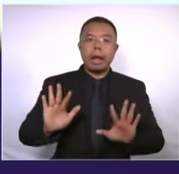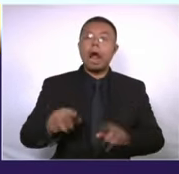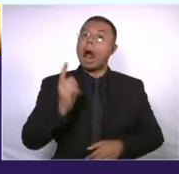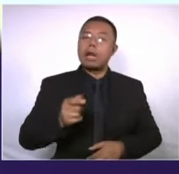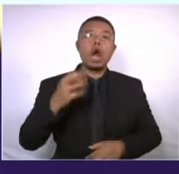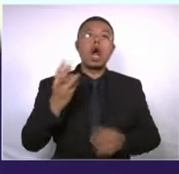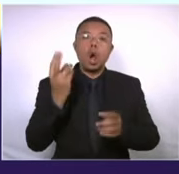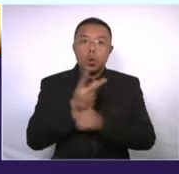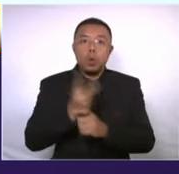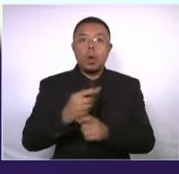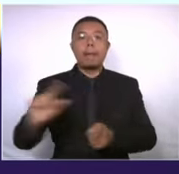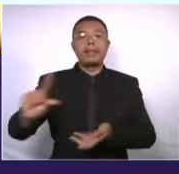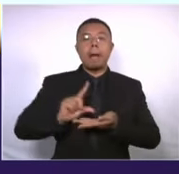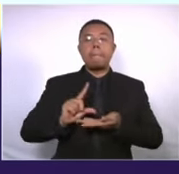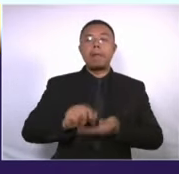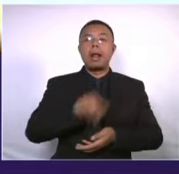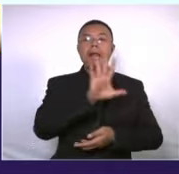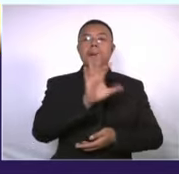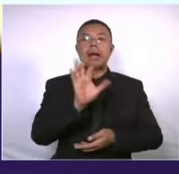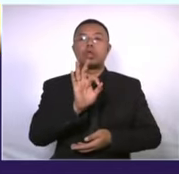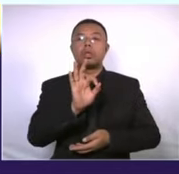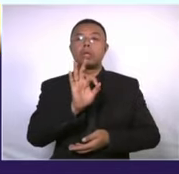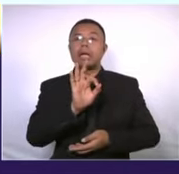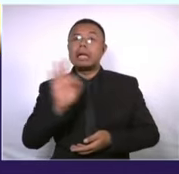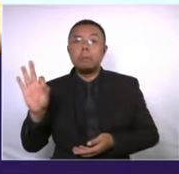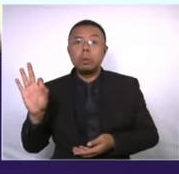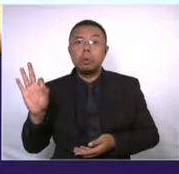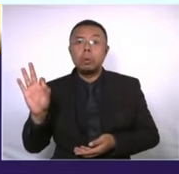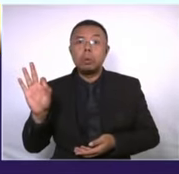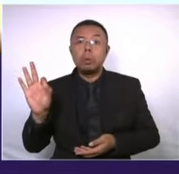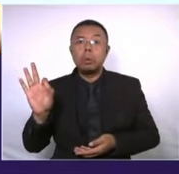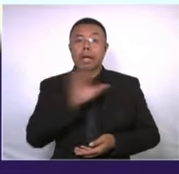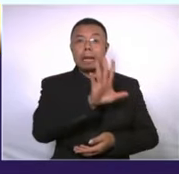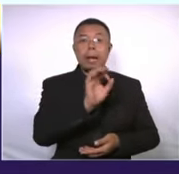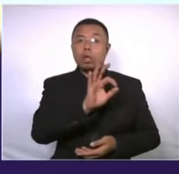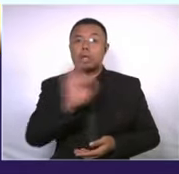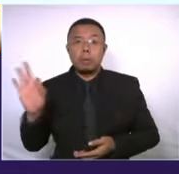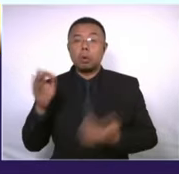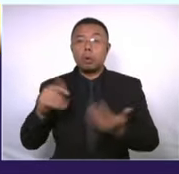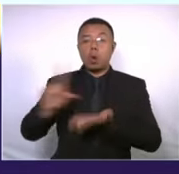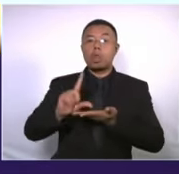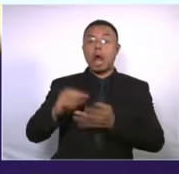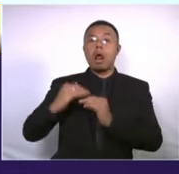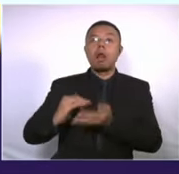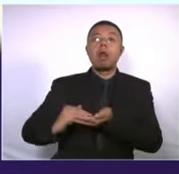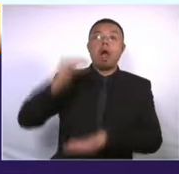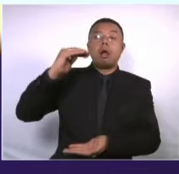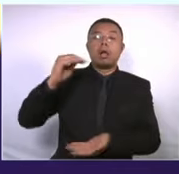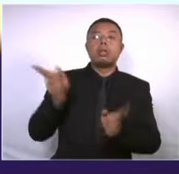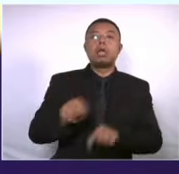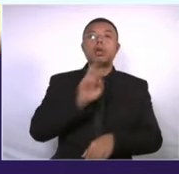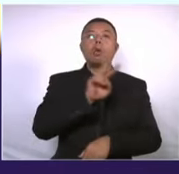guru meminjam hanya 500 500.000 kemudian hutangnya menjadi